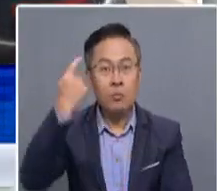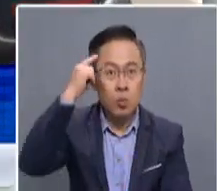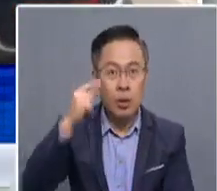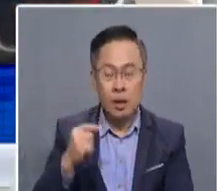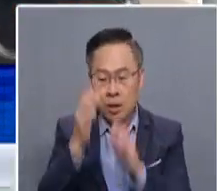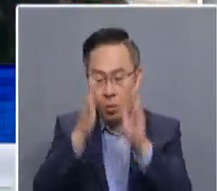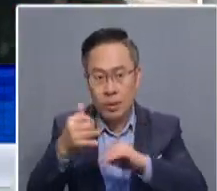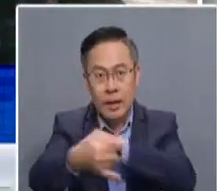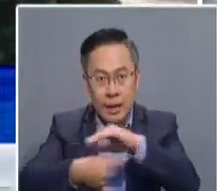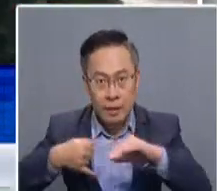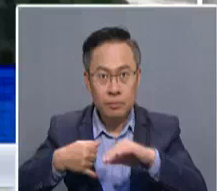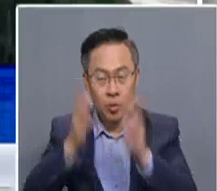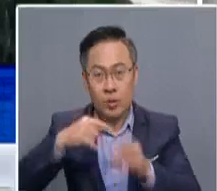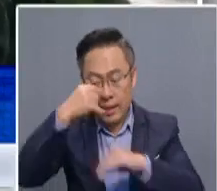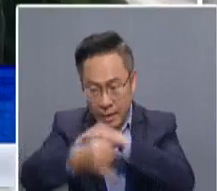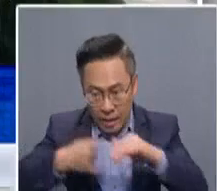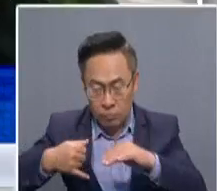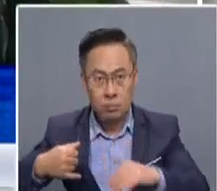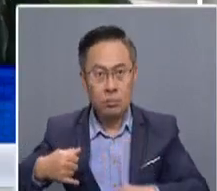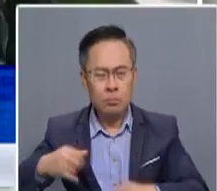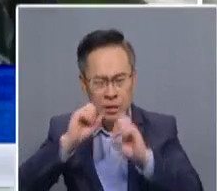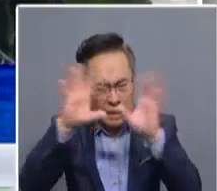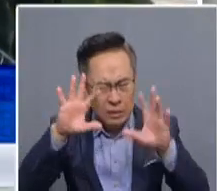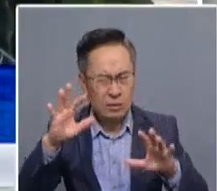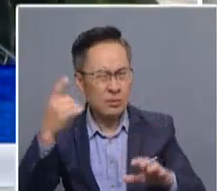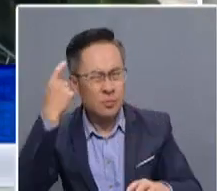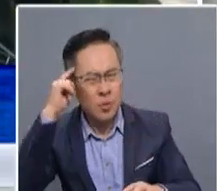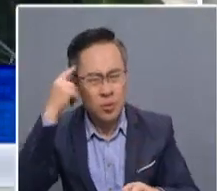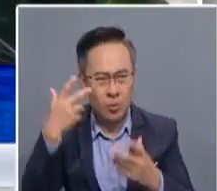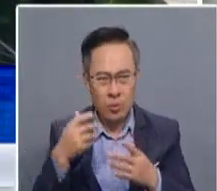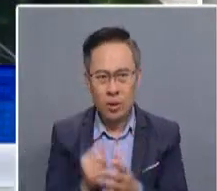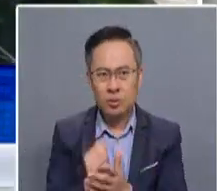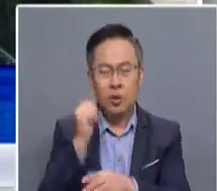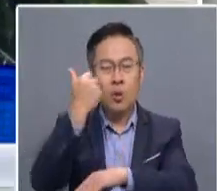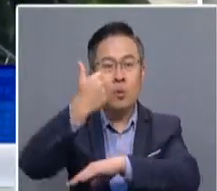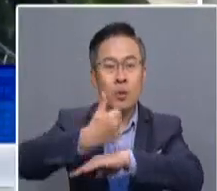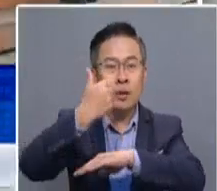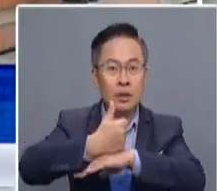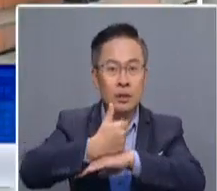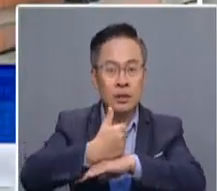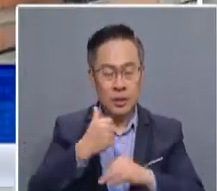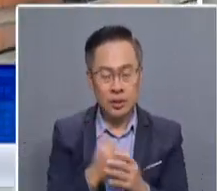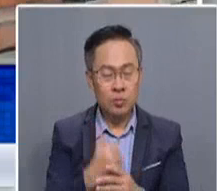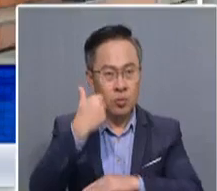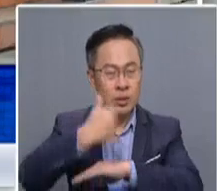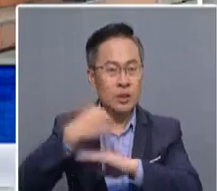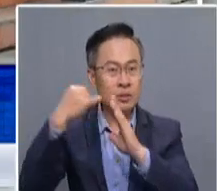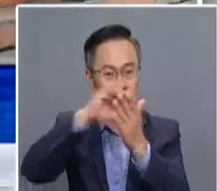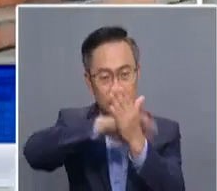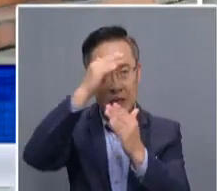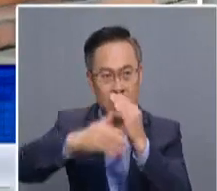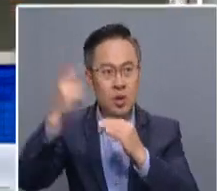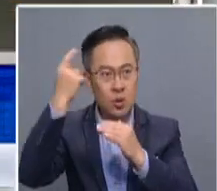อันนี้ก็จะเป็นปัญหานะครับซึ่งตอนนี้ทำให้ทางฝ่ายความมั่นคงท่านผู้ว่าราชการจังหวัดตามแนวชายแดนได้เห็นปัญหานี้แล้ว